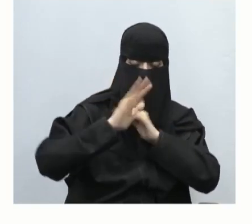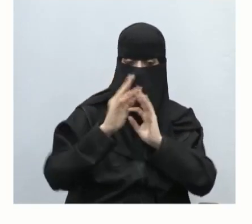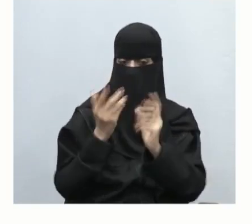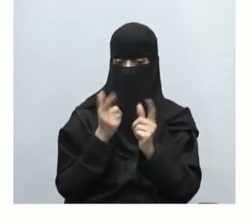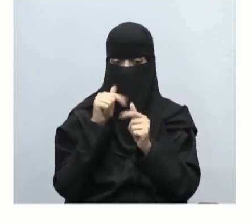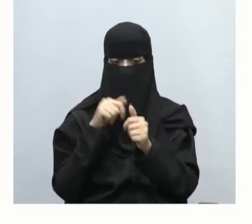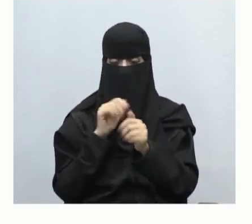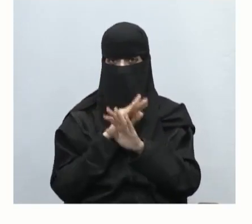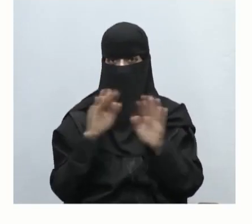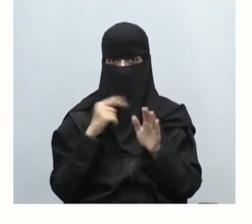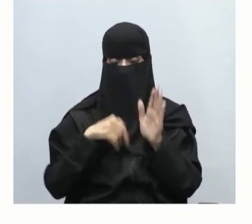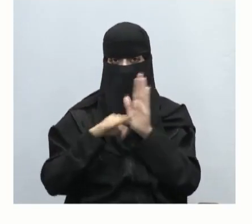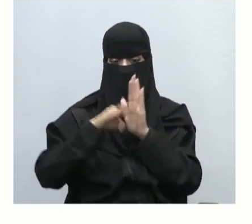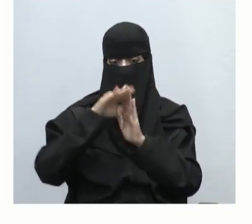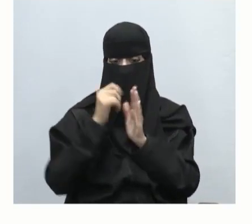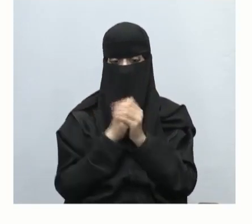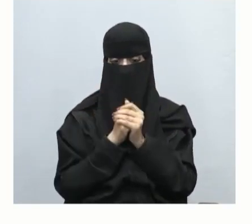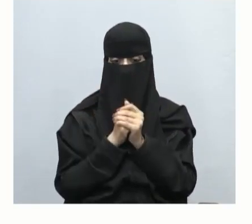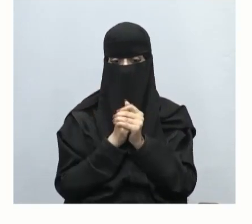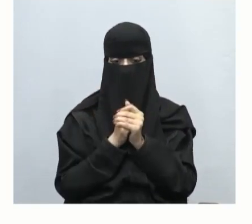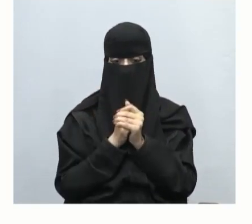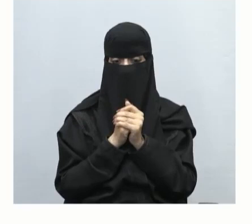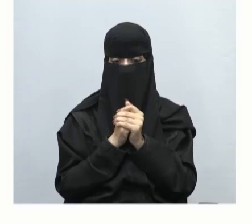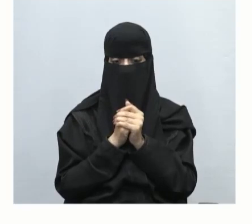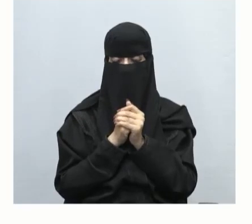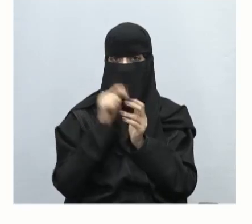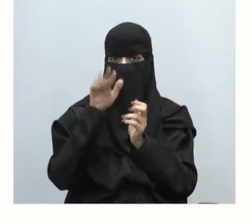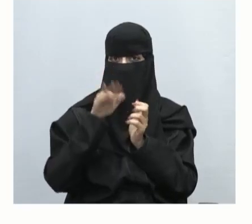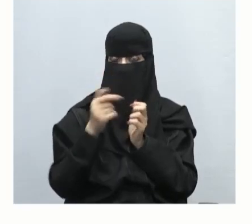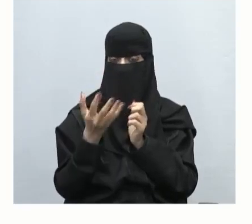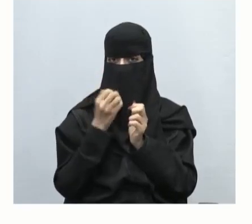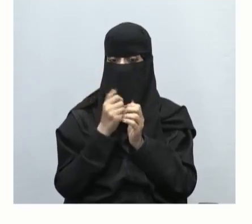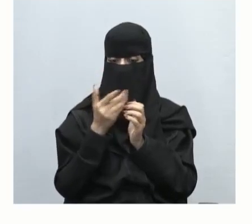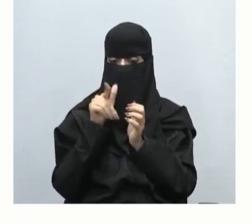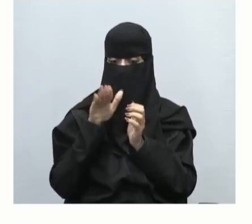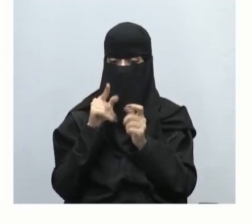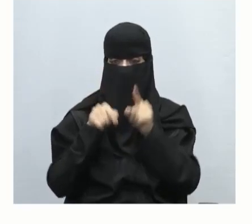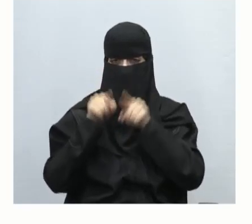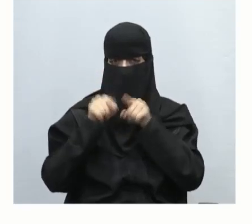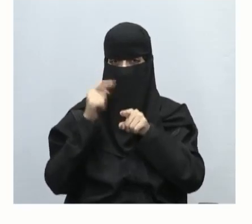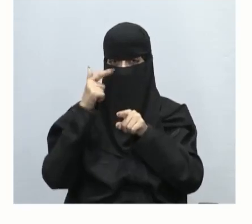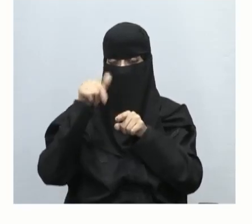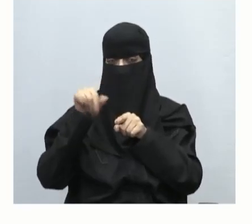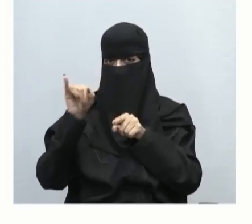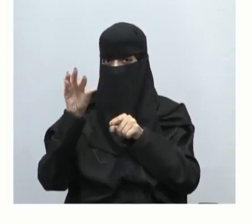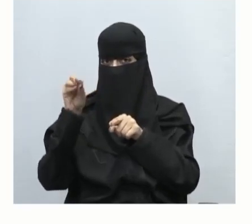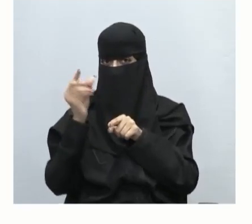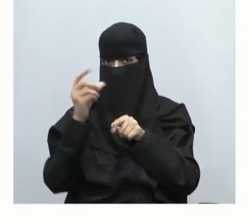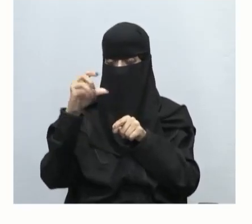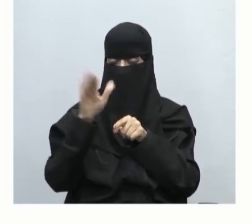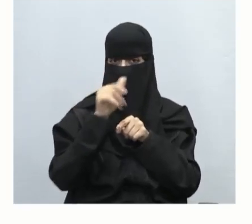المعلومات لكي احدد ترتيب المتسابقين نعم صحيح هذا احتاجه انا محتار هنا في مهند